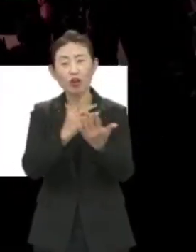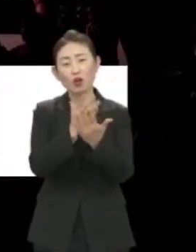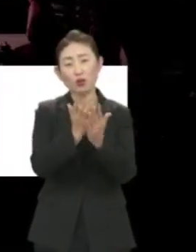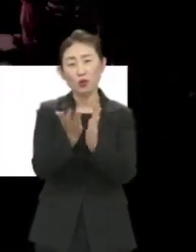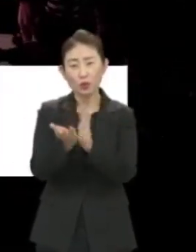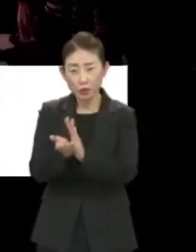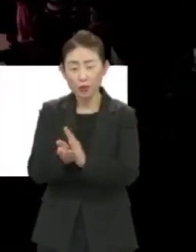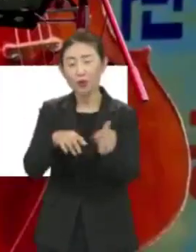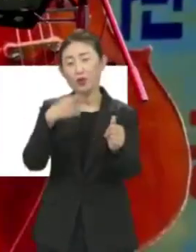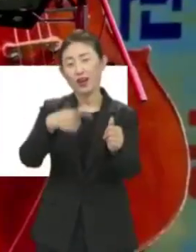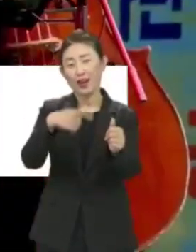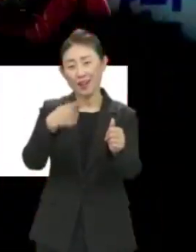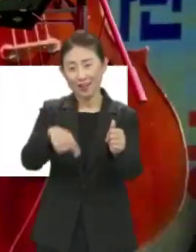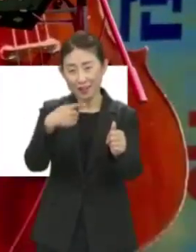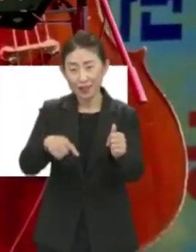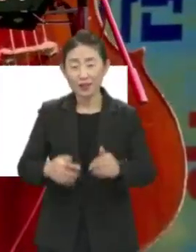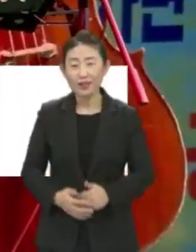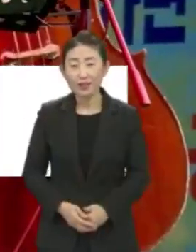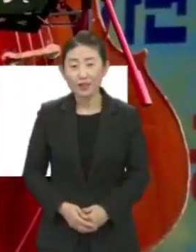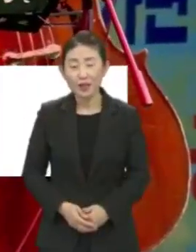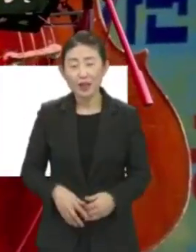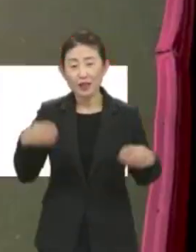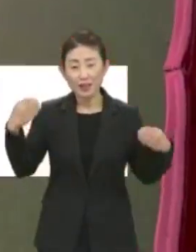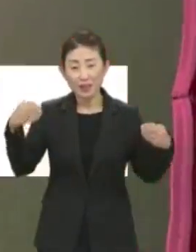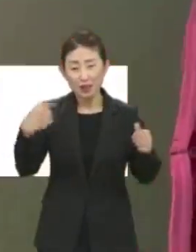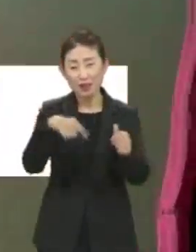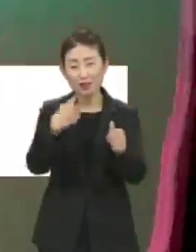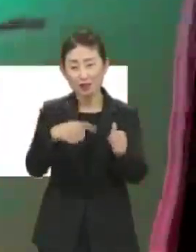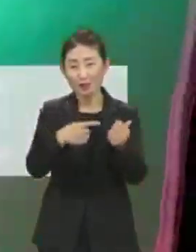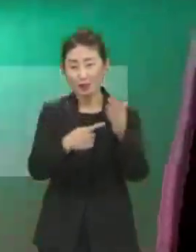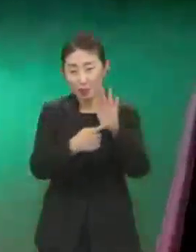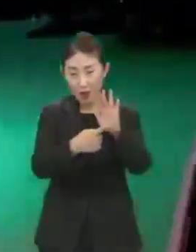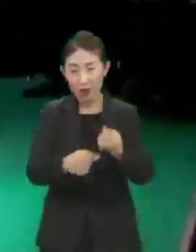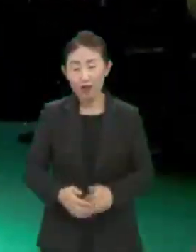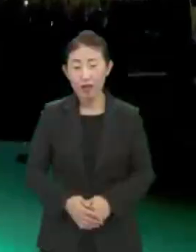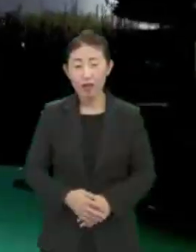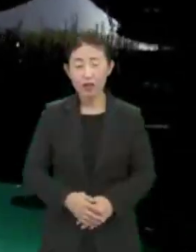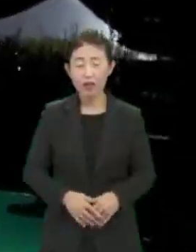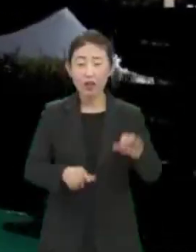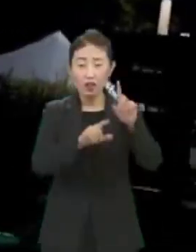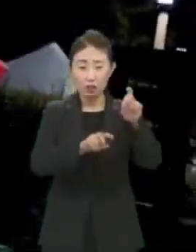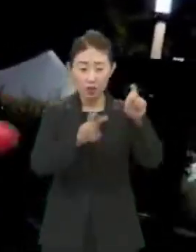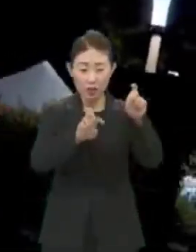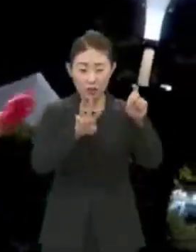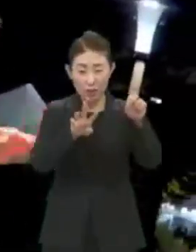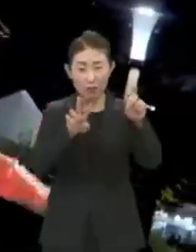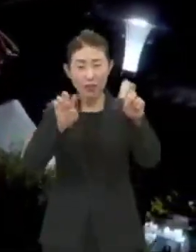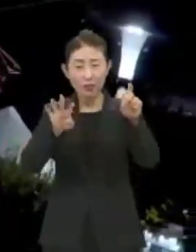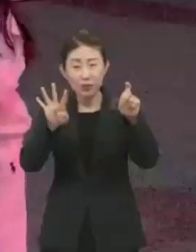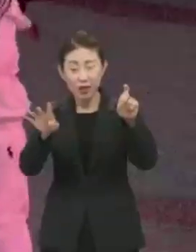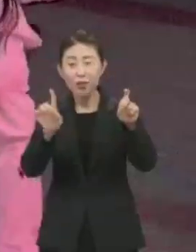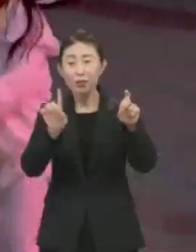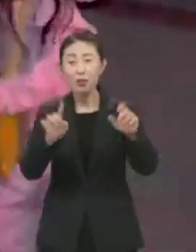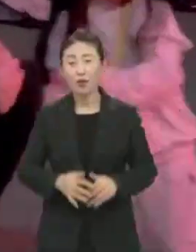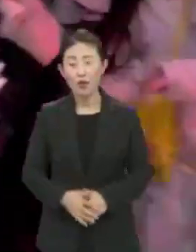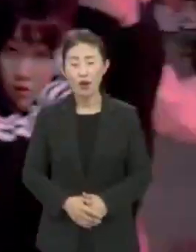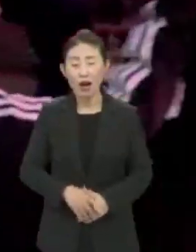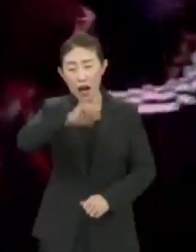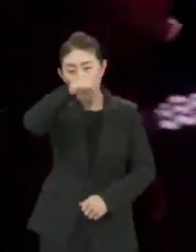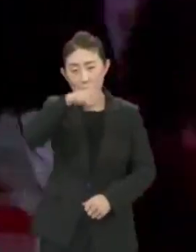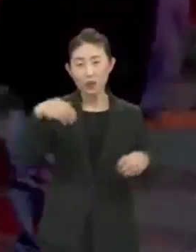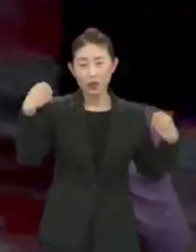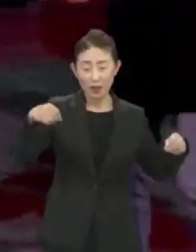댄스 강습과 공연 등 다채로운 댄스 프로그램이 운영되며 다음 달 23일부터 이틀 동안에는 아프리카